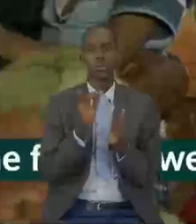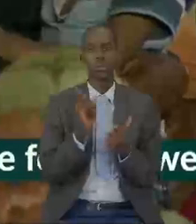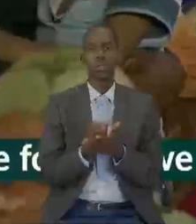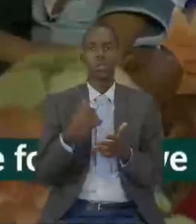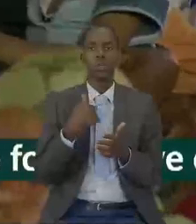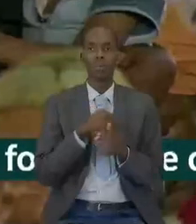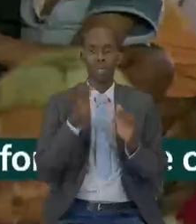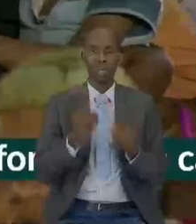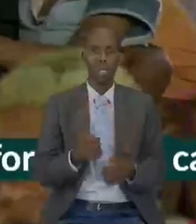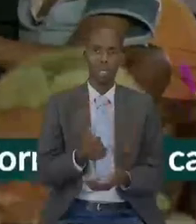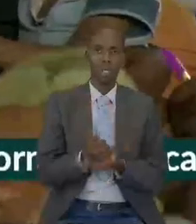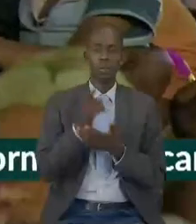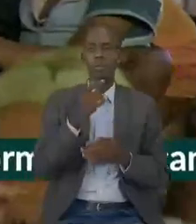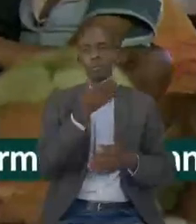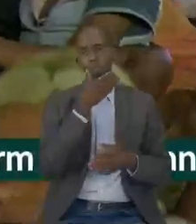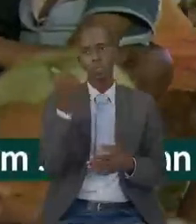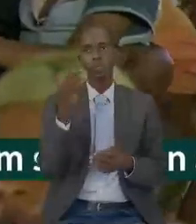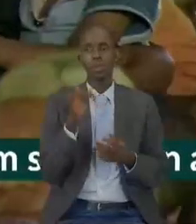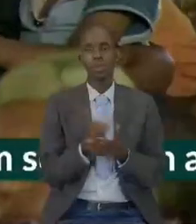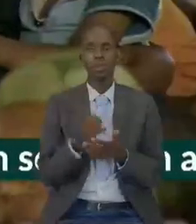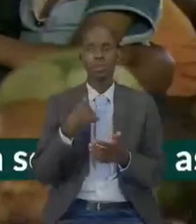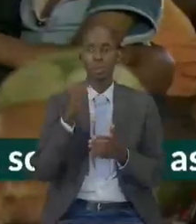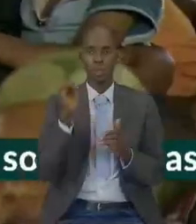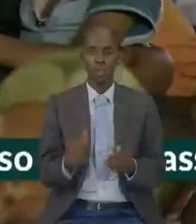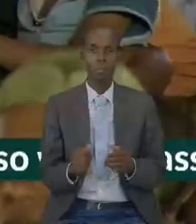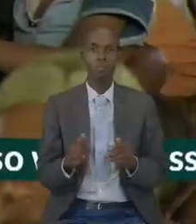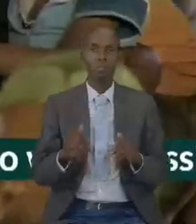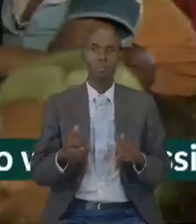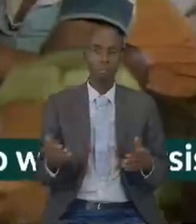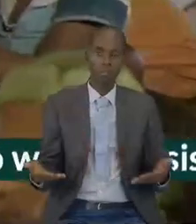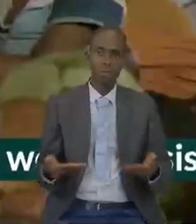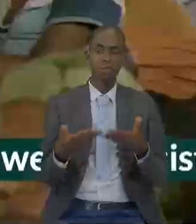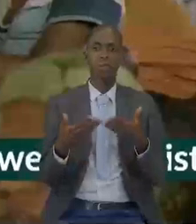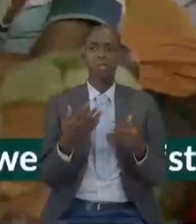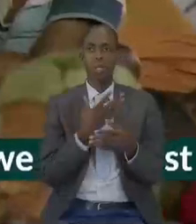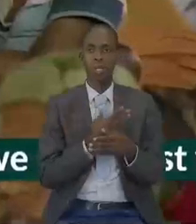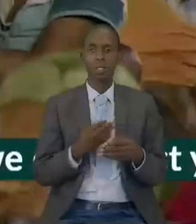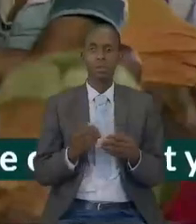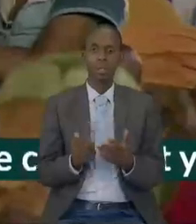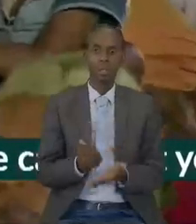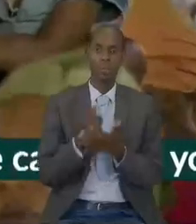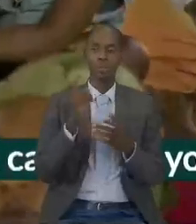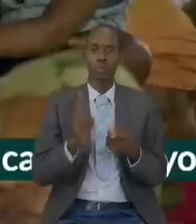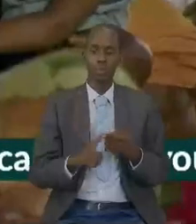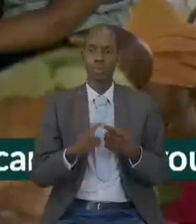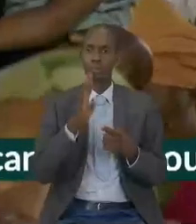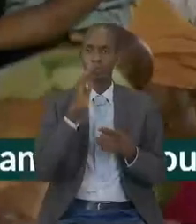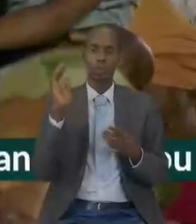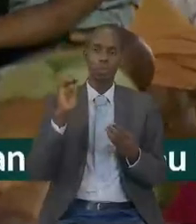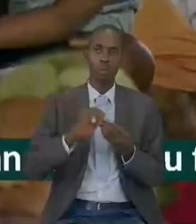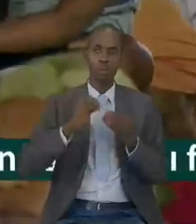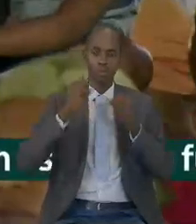Partout vous êtes, la même chose. Ce que nous faisons, faites la même chose avec les nouveaux convertis. Prenons